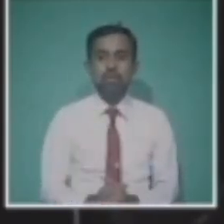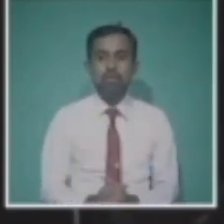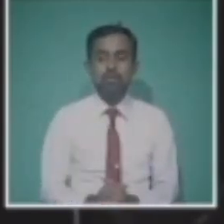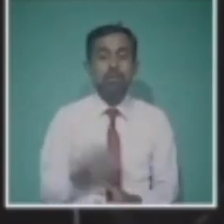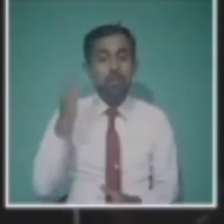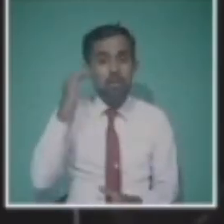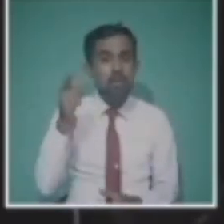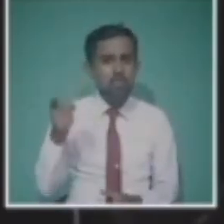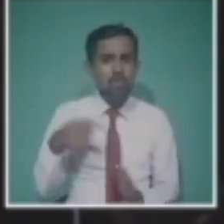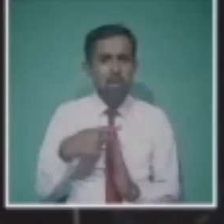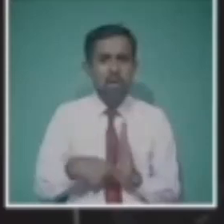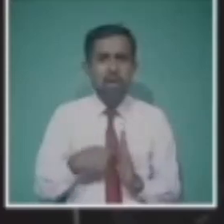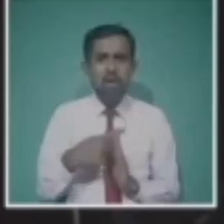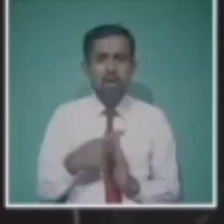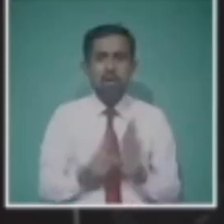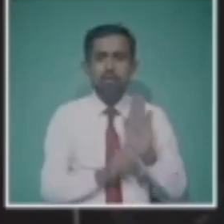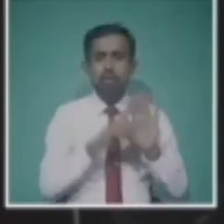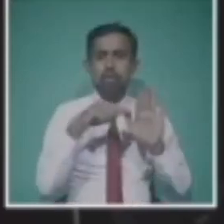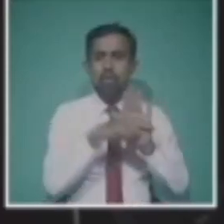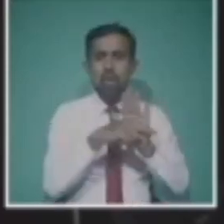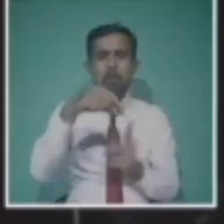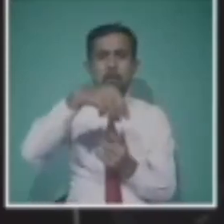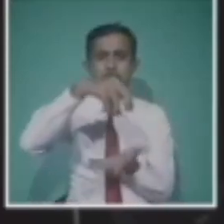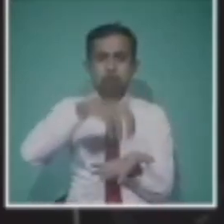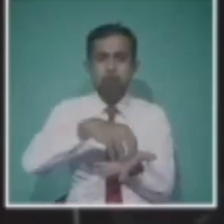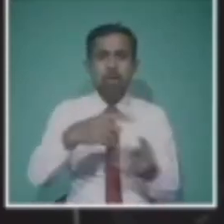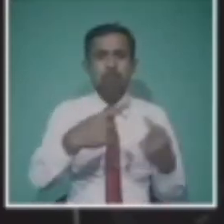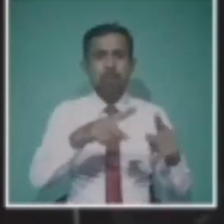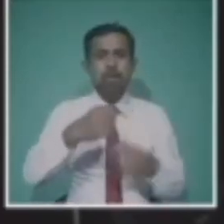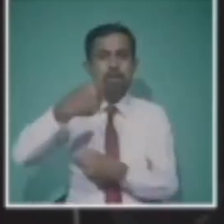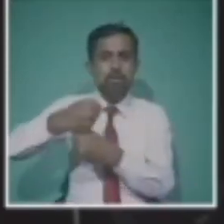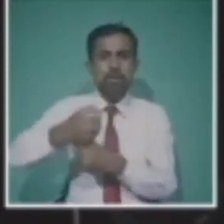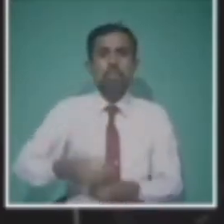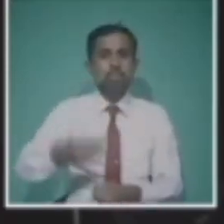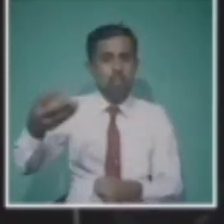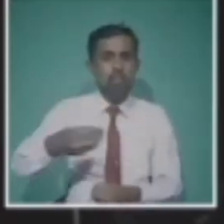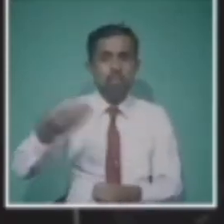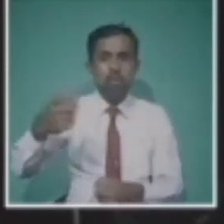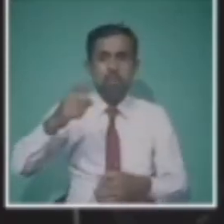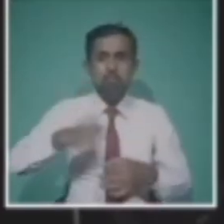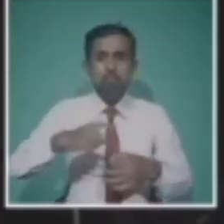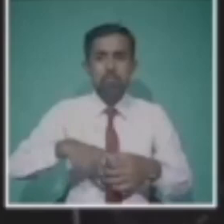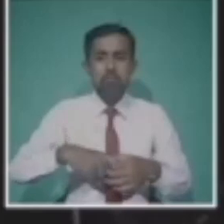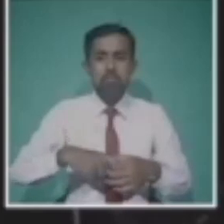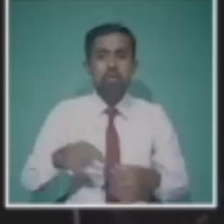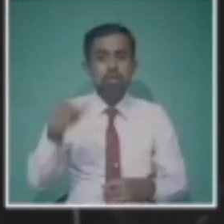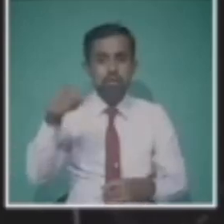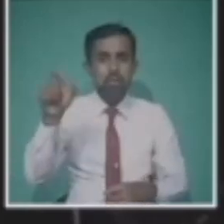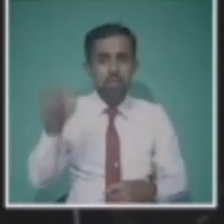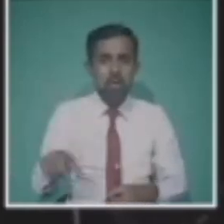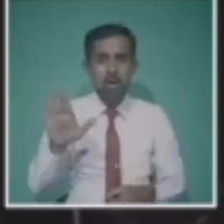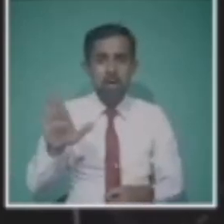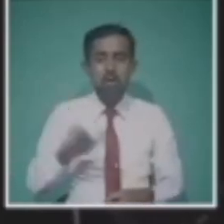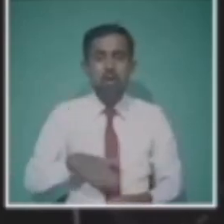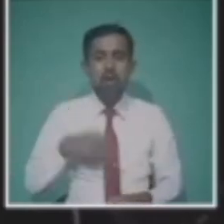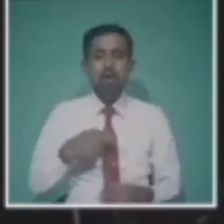එතුමිය ලංකාව උතුරු නැගෙනහිර පළාතට වෙනම රාජ්‍යයක් ලබා දීමේ ප්‍රශ්නය එතුමියගේ